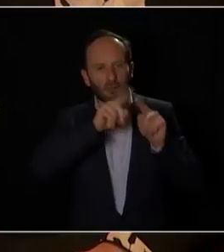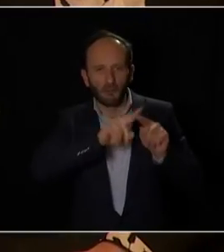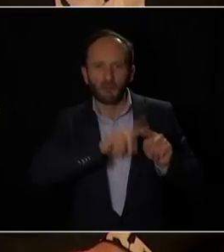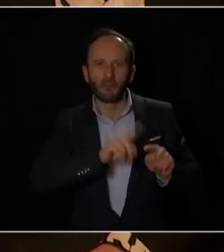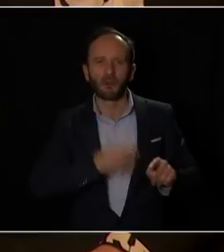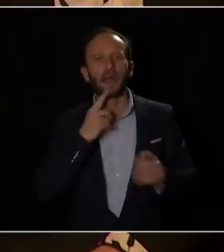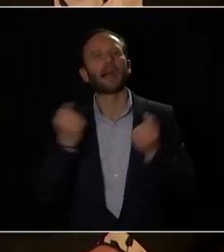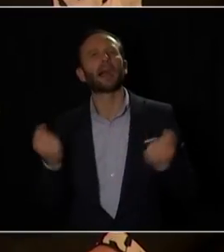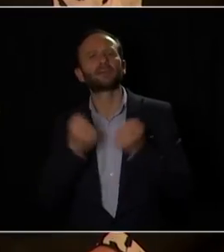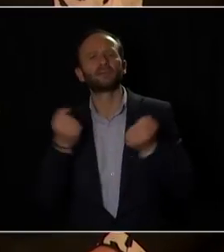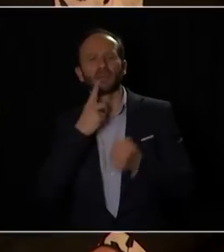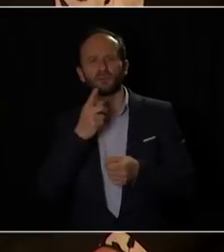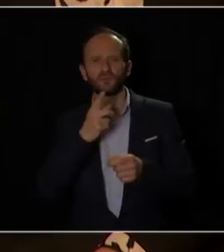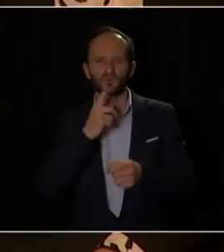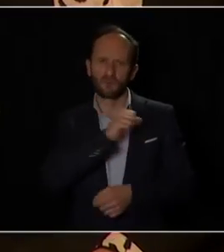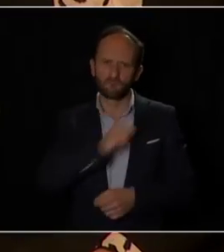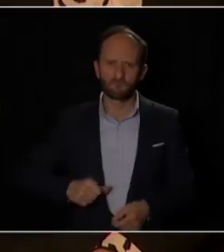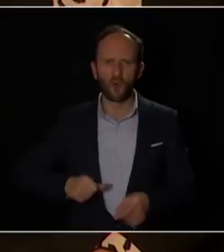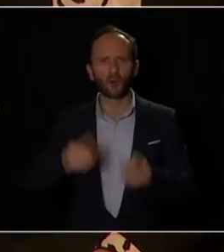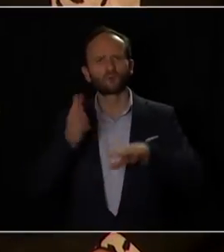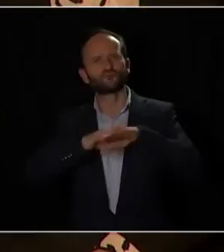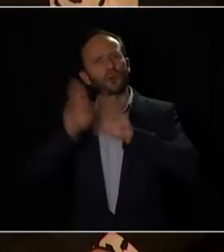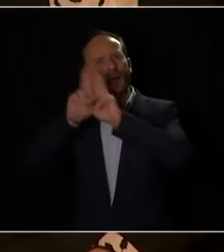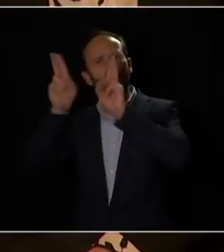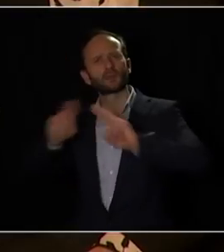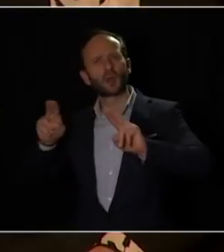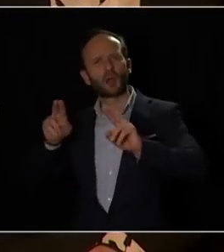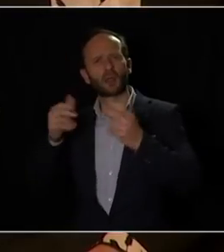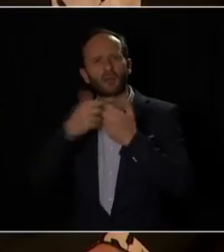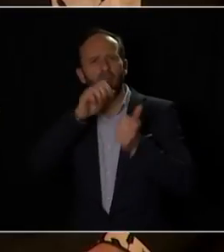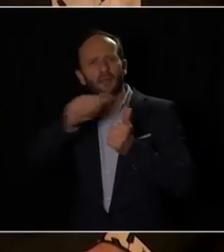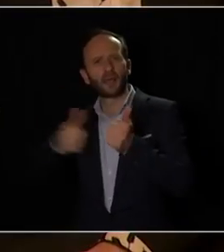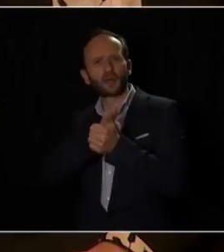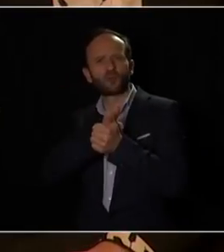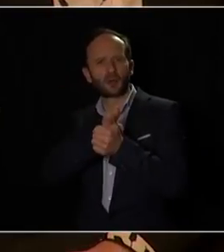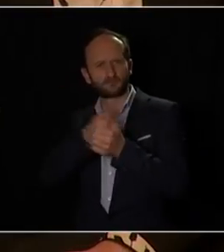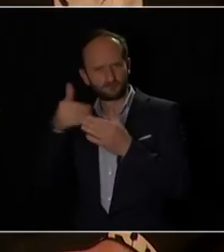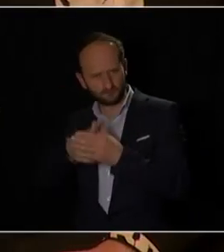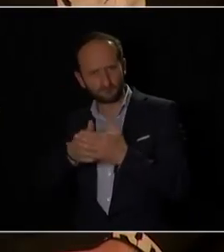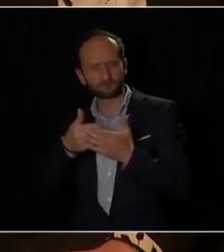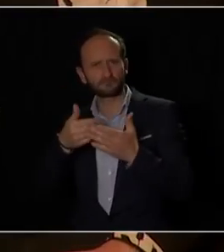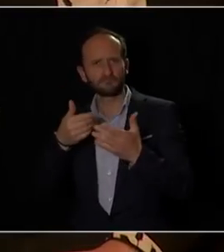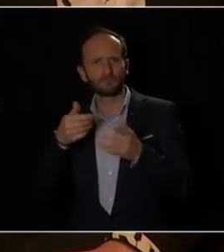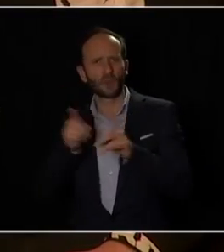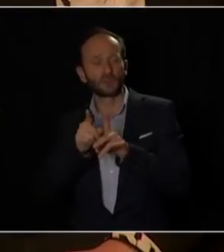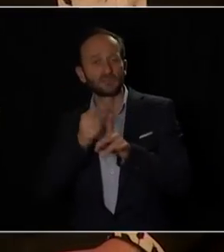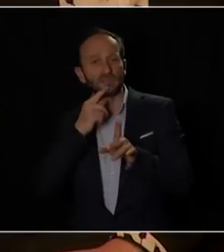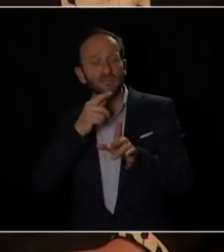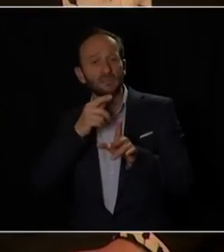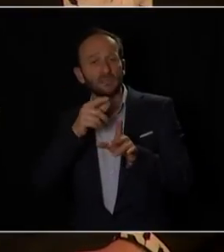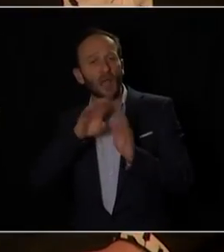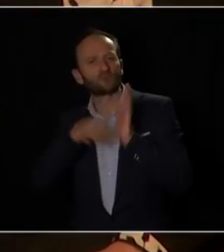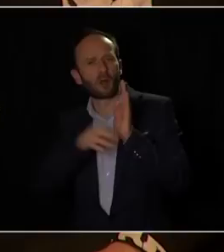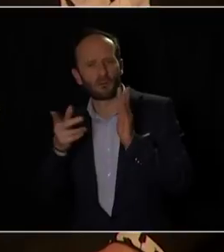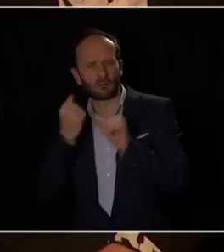et nécessaire que nous menons à l'international avec mon adjointe Sladana Zivkovic. Mais je voudrais simplement vous rappeler